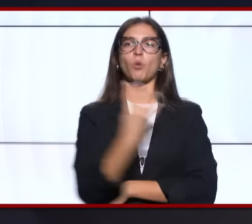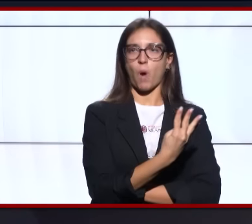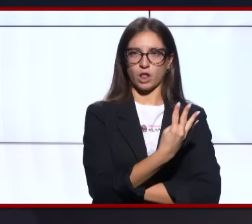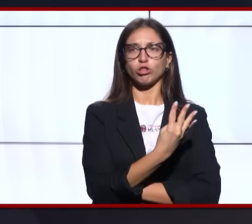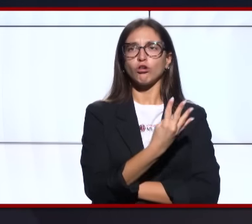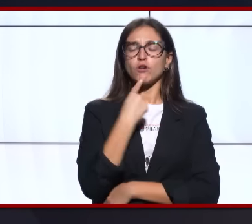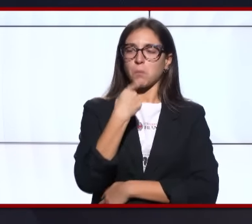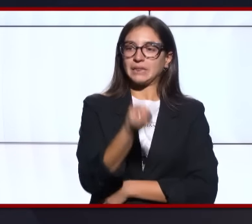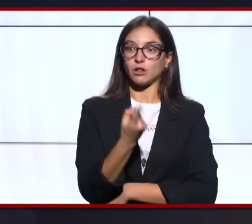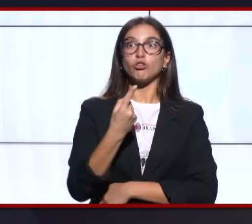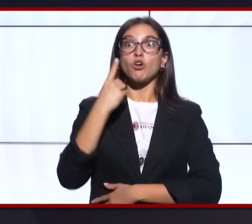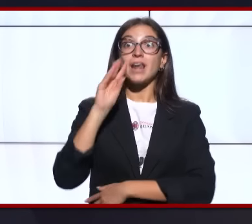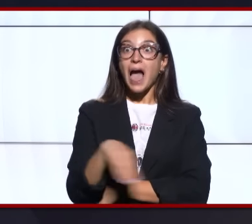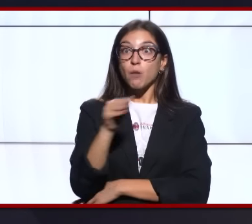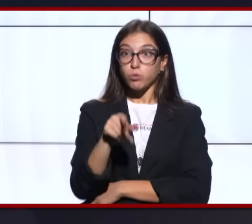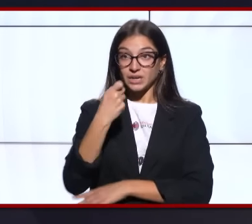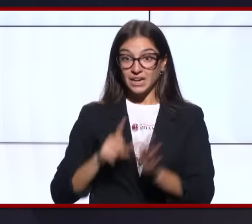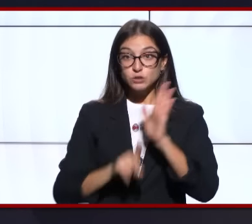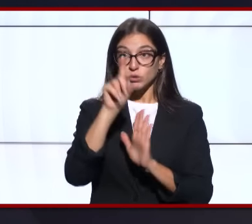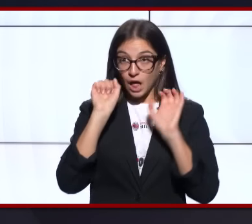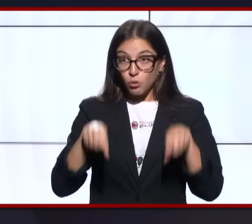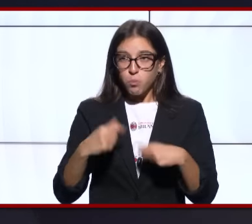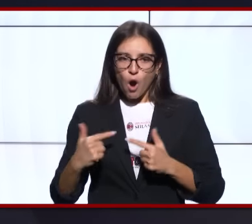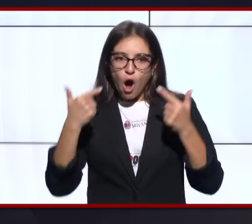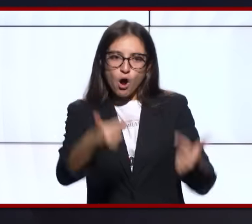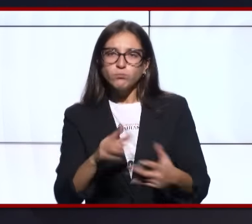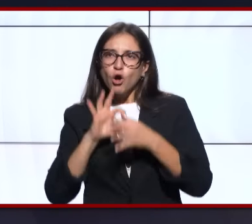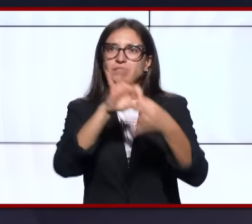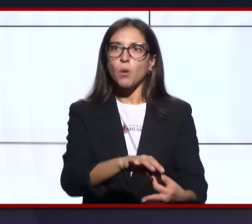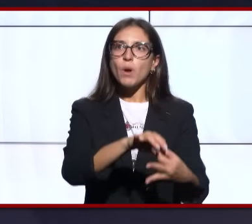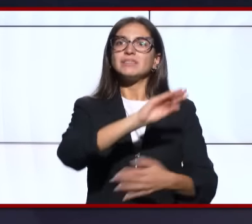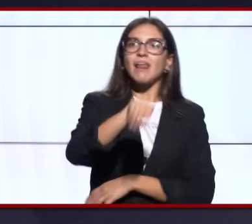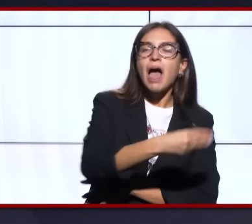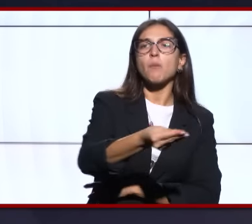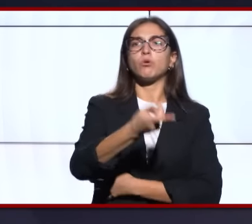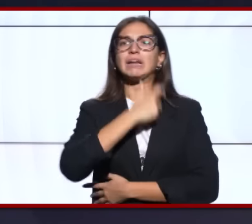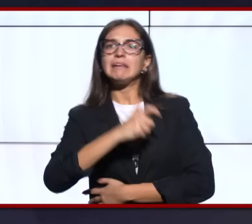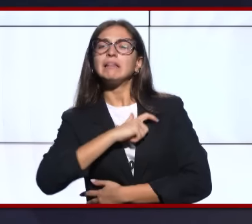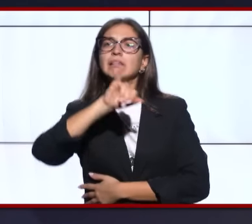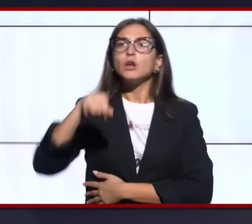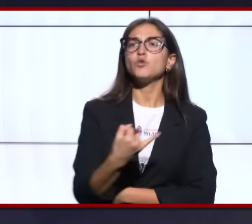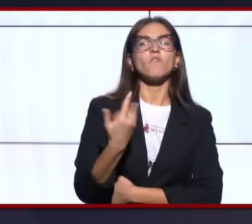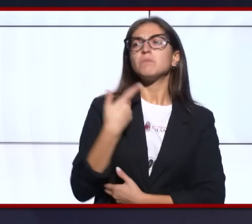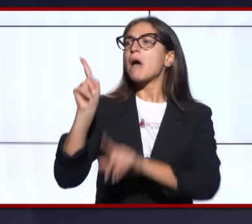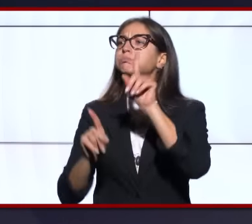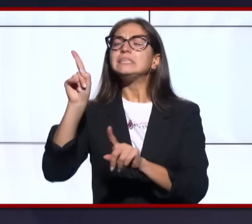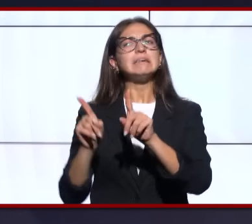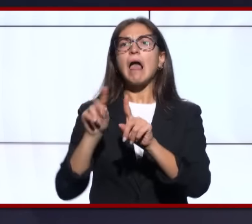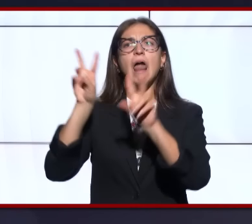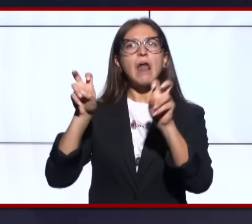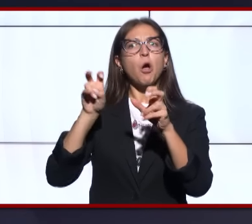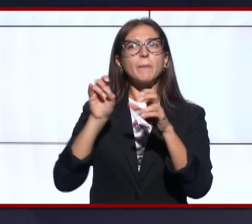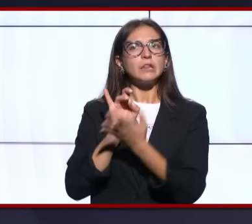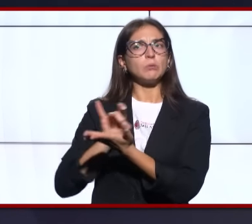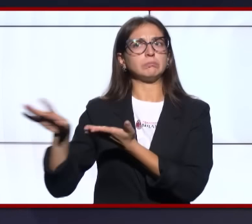un risultato che fa bene al Napoli per lo scudetto si parla di Inter si parla di Napoli si parla di Juve si parla meno di Milan Allora la domanda è il Milan è